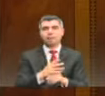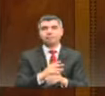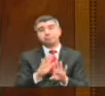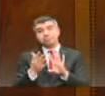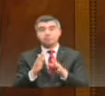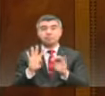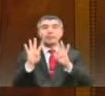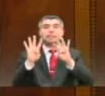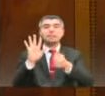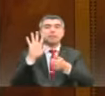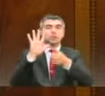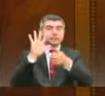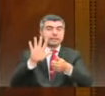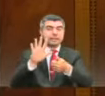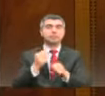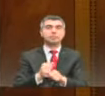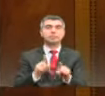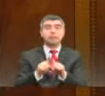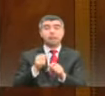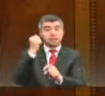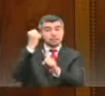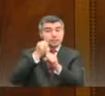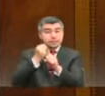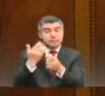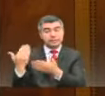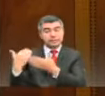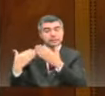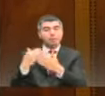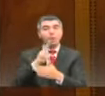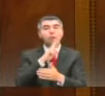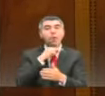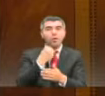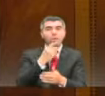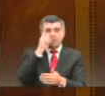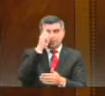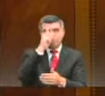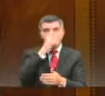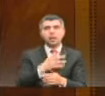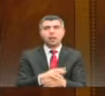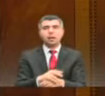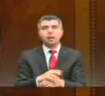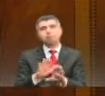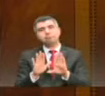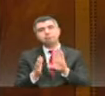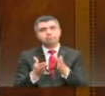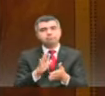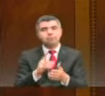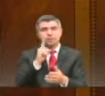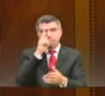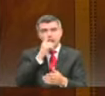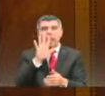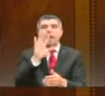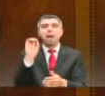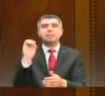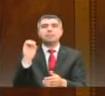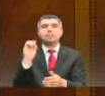68 درت جهود في الولاية الماضية وفي الولاية التي سبقتها، إحنا إن شاء الله غادي نحاول ما أمكن نكونوا في